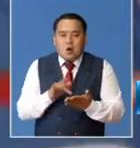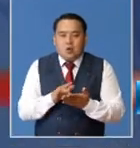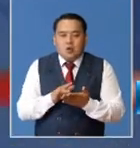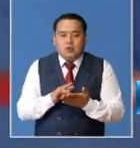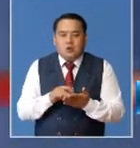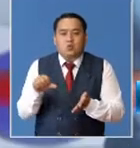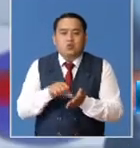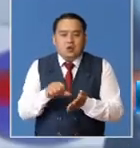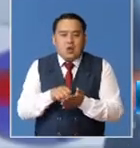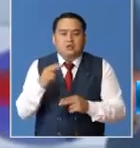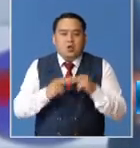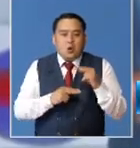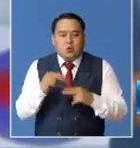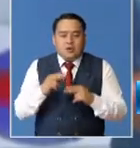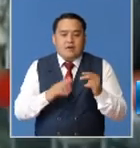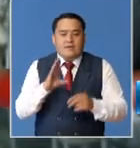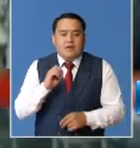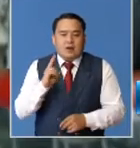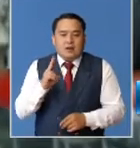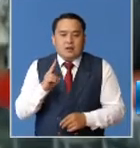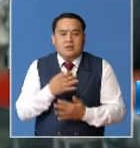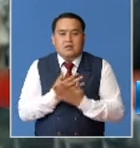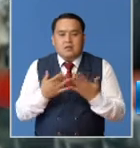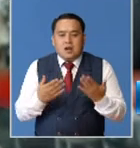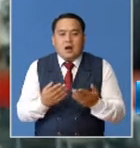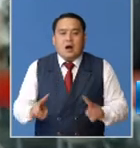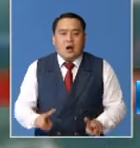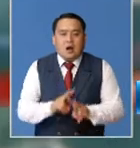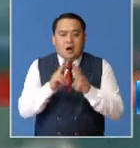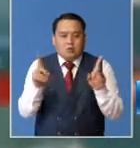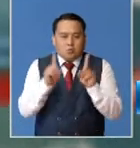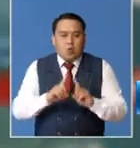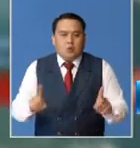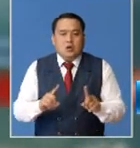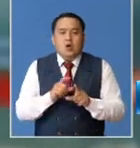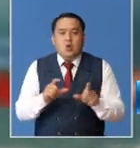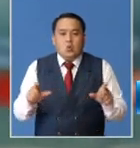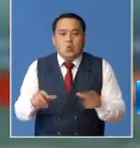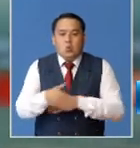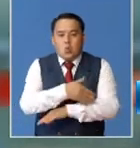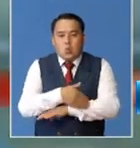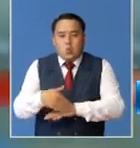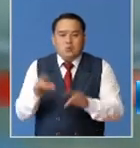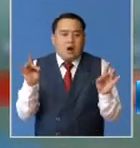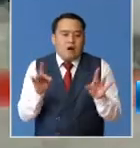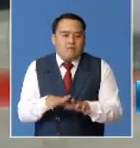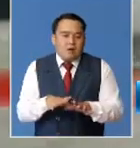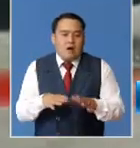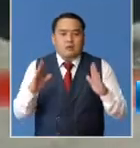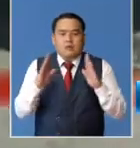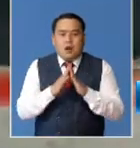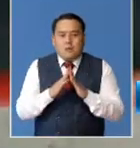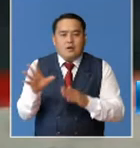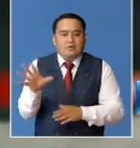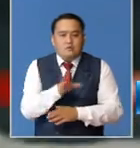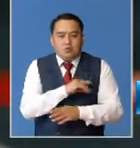сами участвовали в стройке века. На некоторых кадрах Астану совсем не узнать – люди, улицы, кафе. Кафе, дома, таблички.